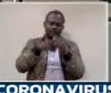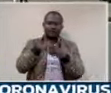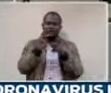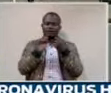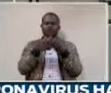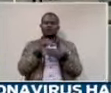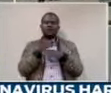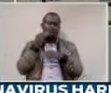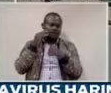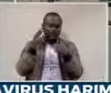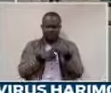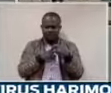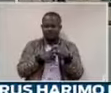baturage